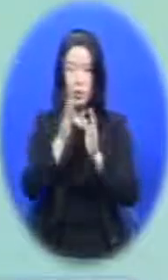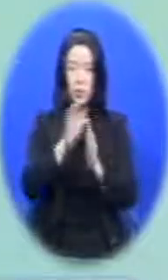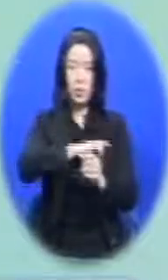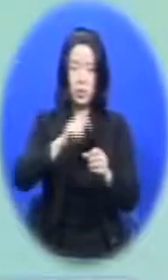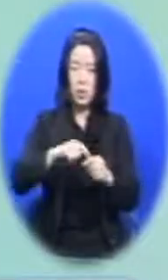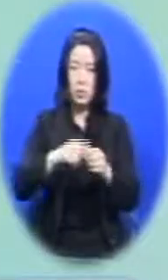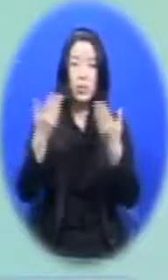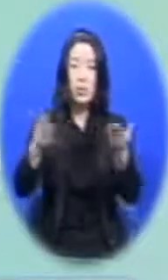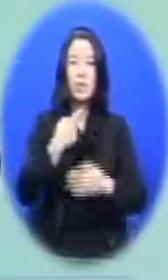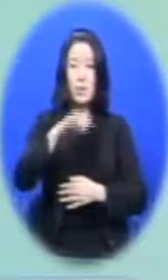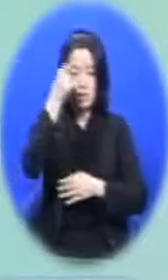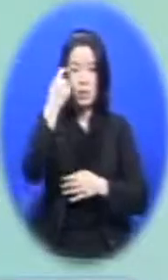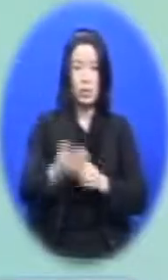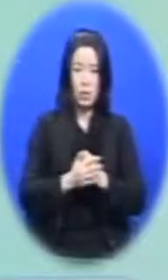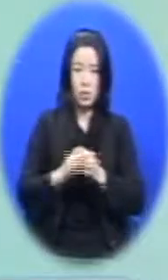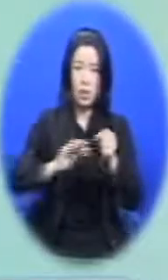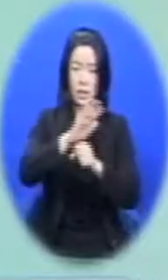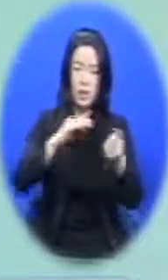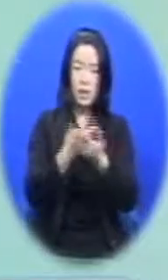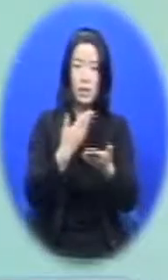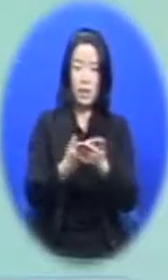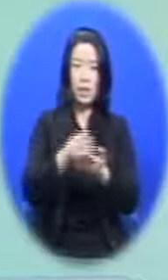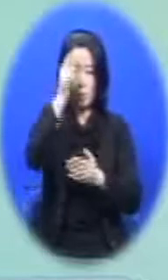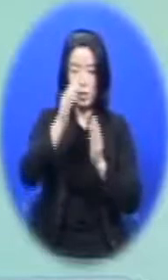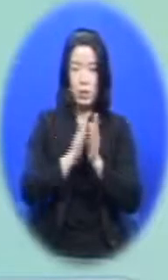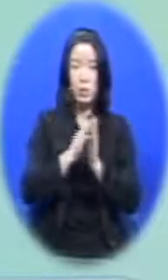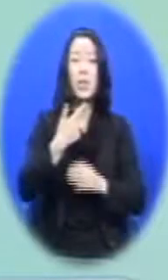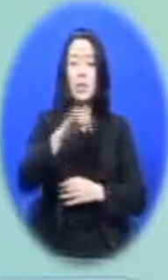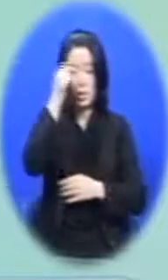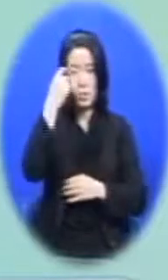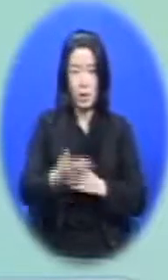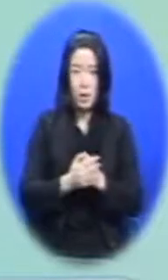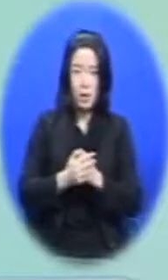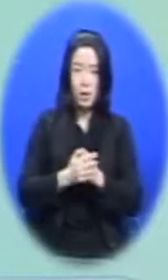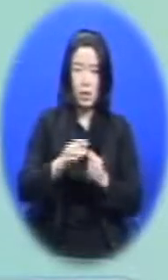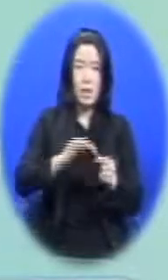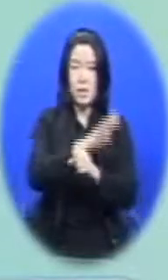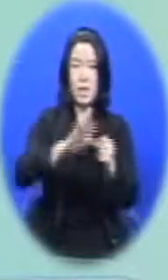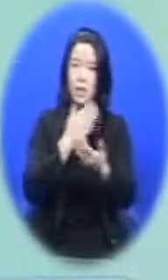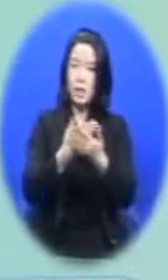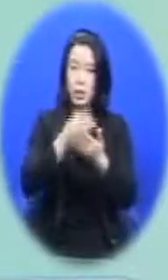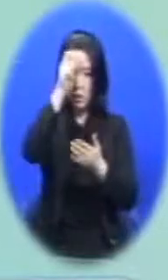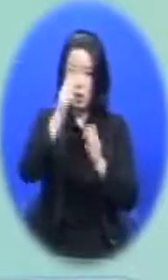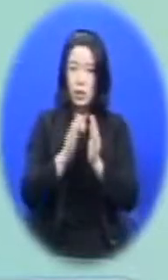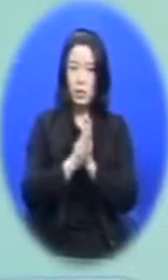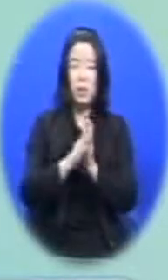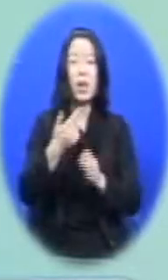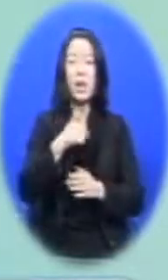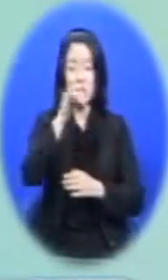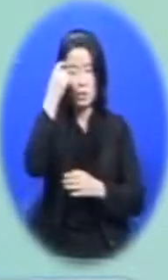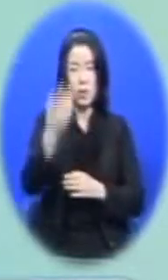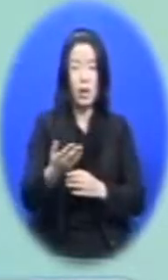기도했잖아요. 사랑 달라고 기도했습니까? 사랑 달라고 기도해 본 적이 있습니까?